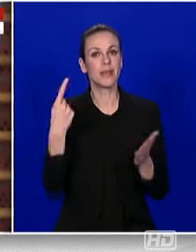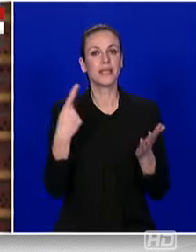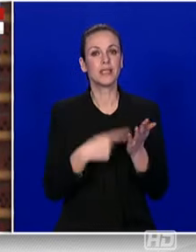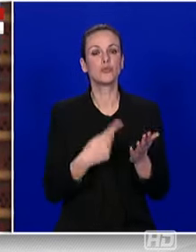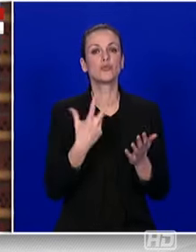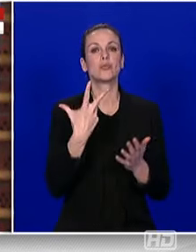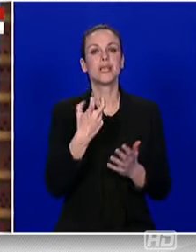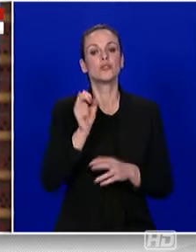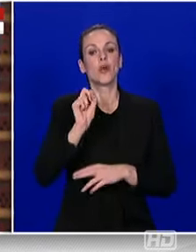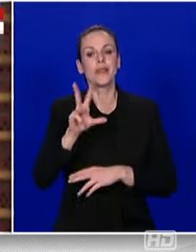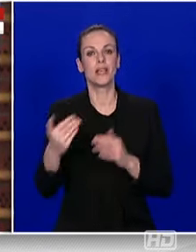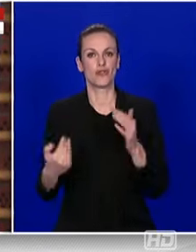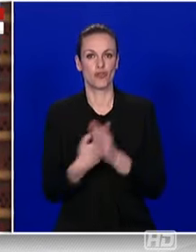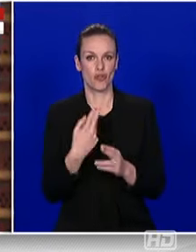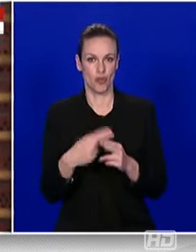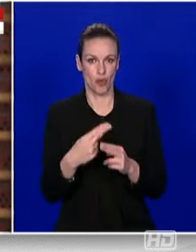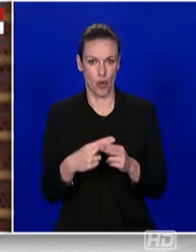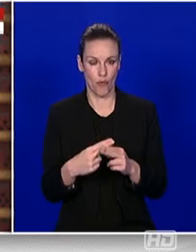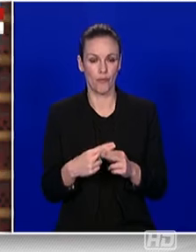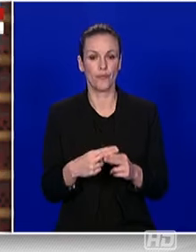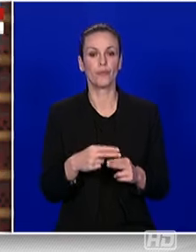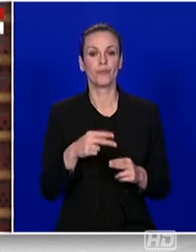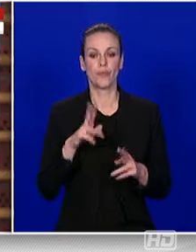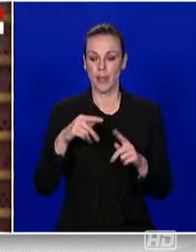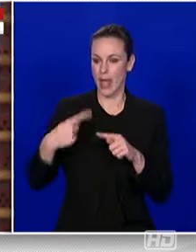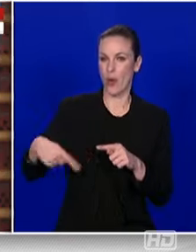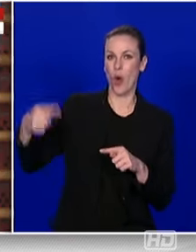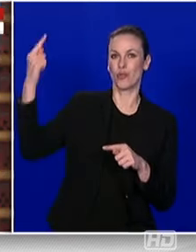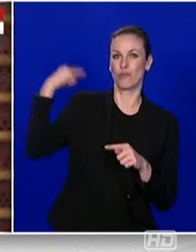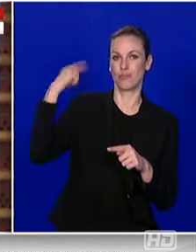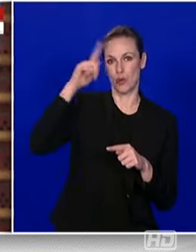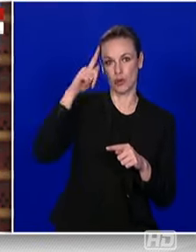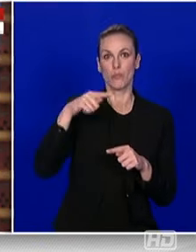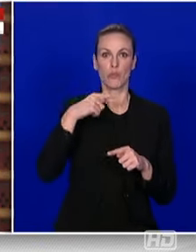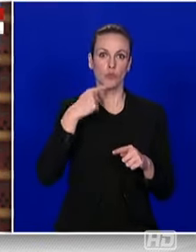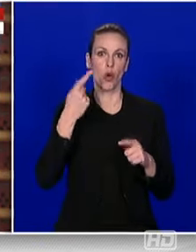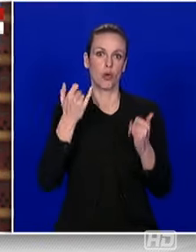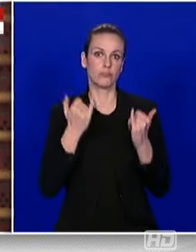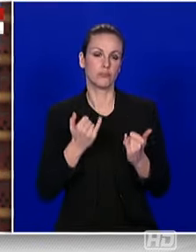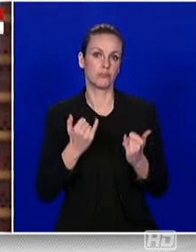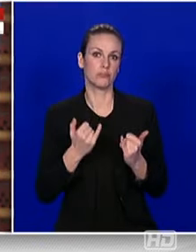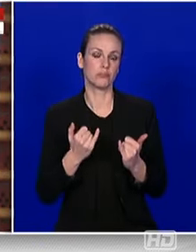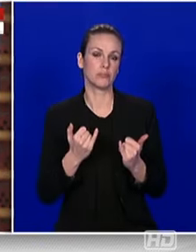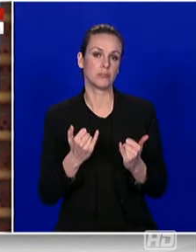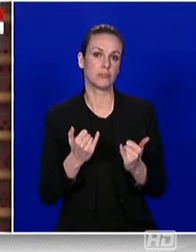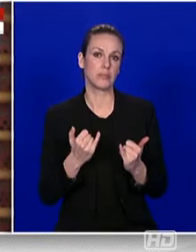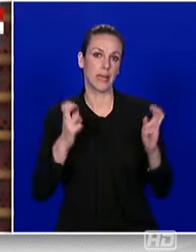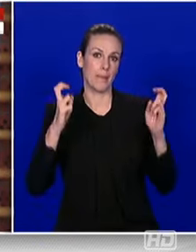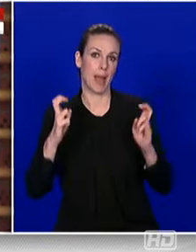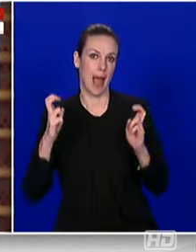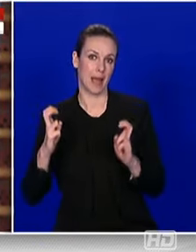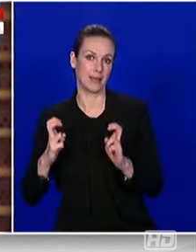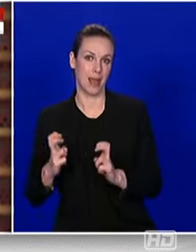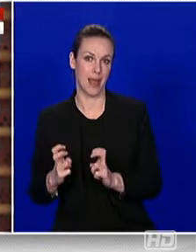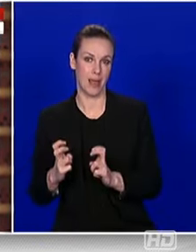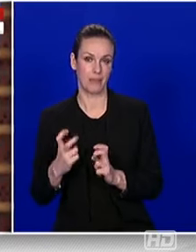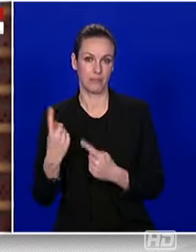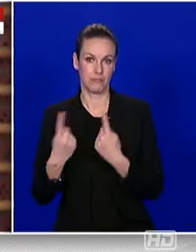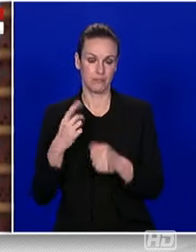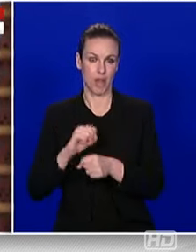1313 novih slučajeva. U odnosu na prošli ponedjeljak, to je ponovno manje slučajeva nego